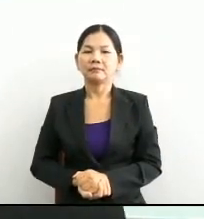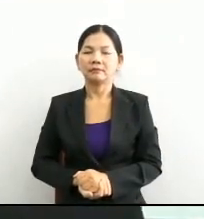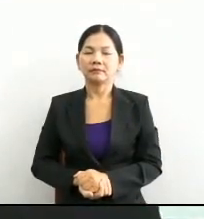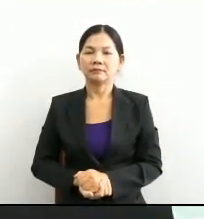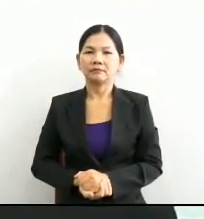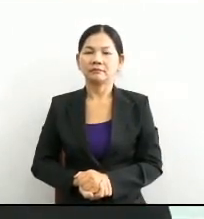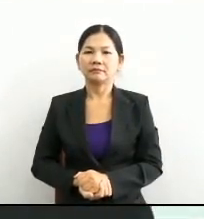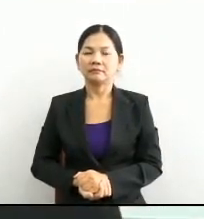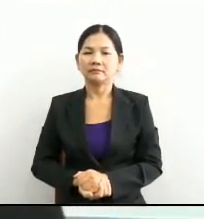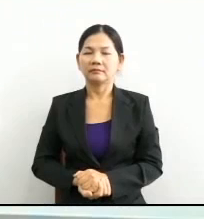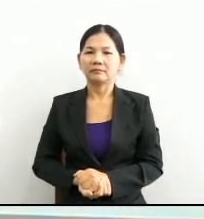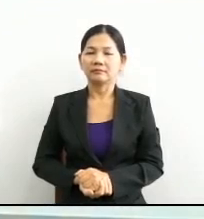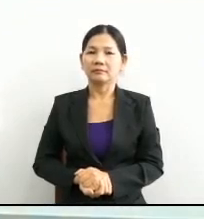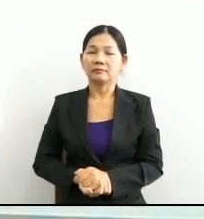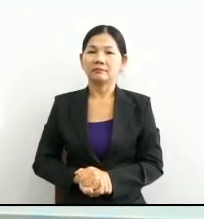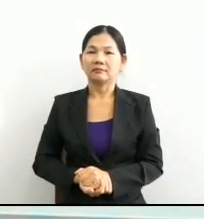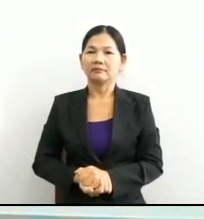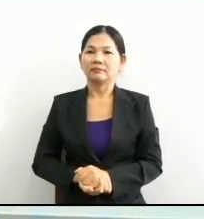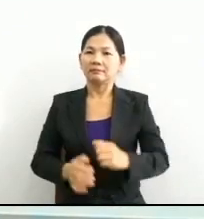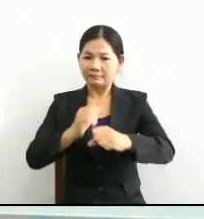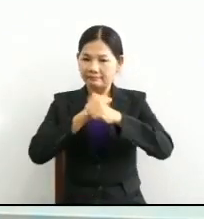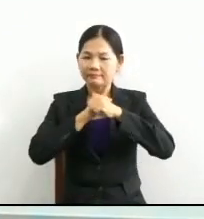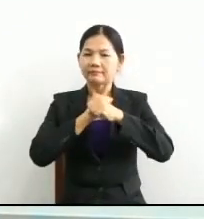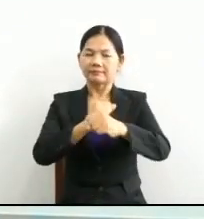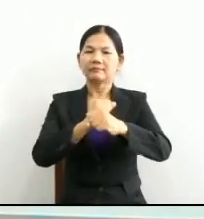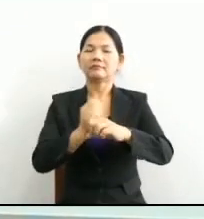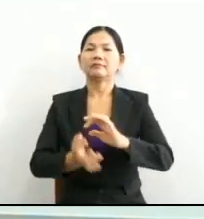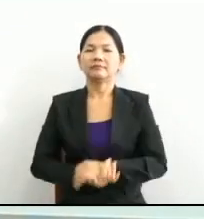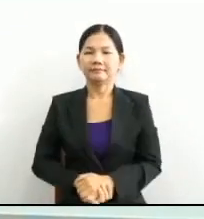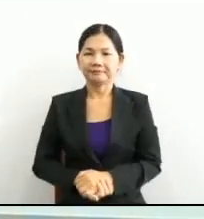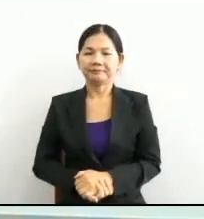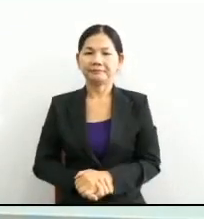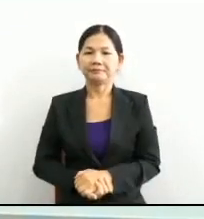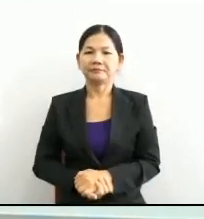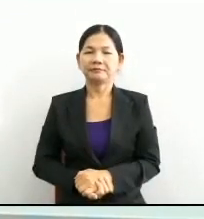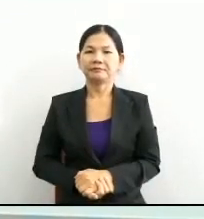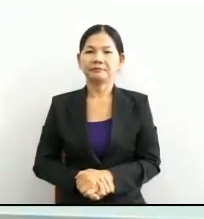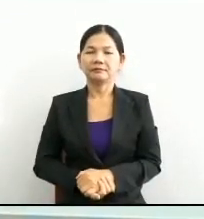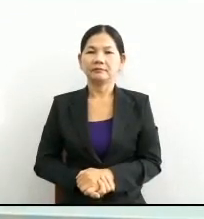hai tôm nắng cà pi à thầm đá cà na quạt